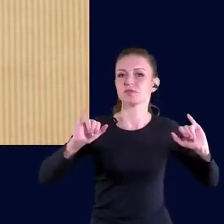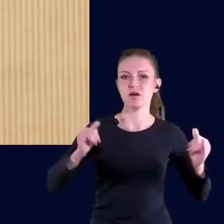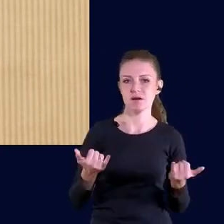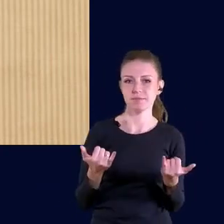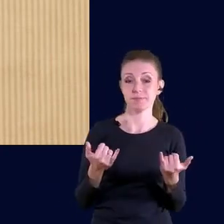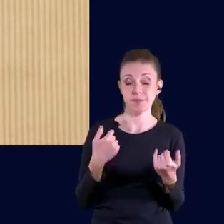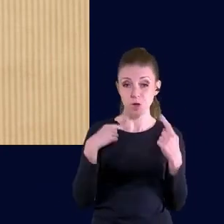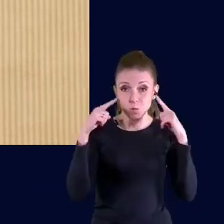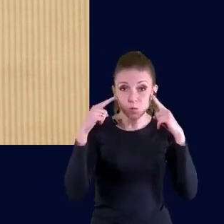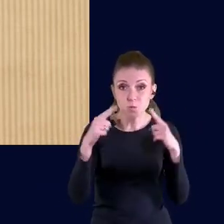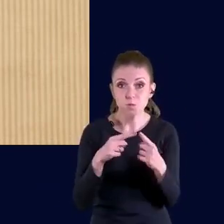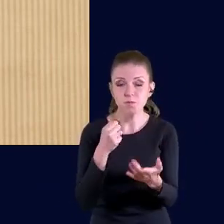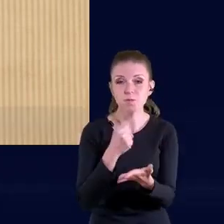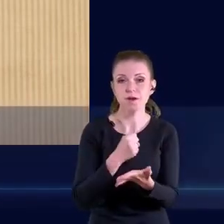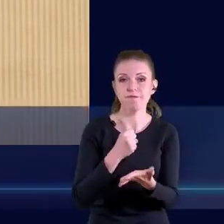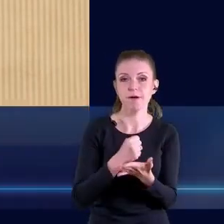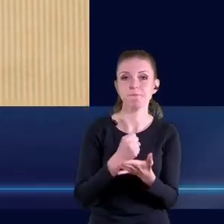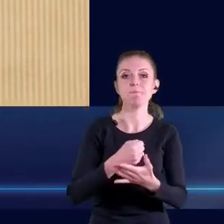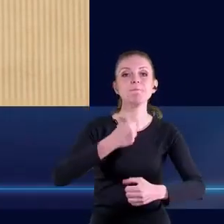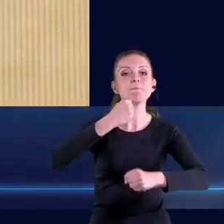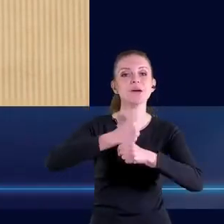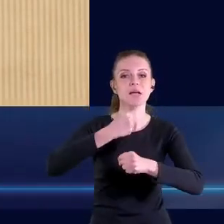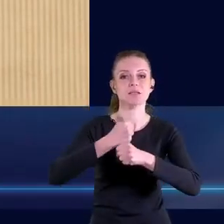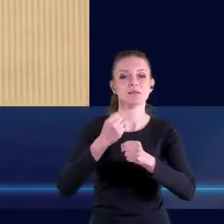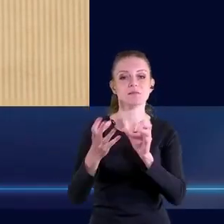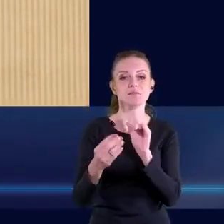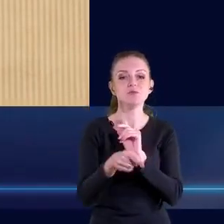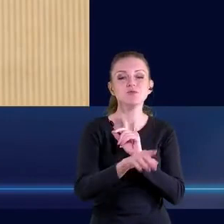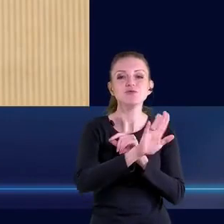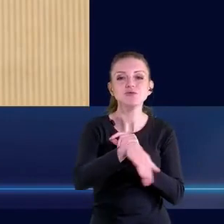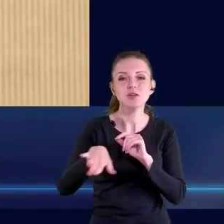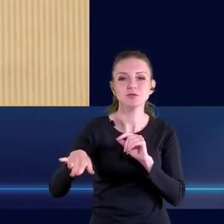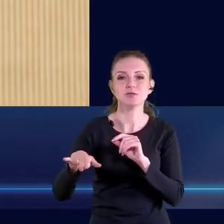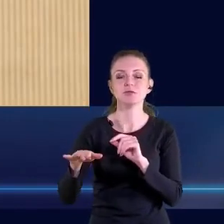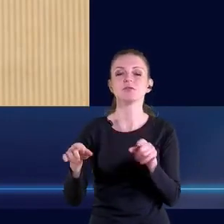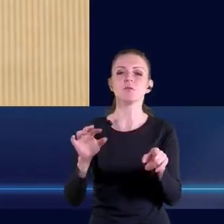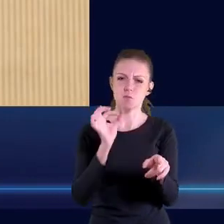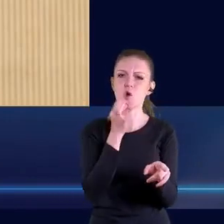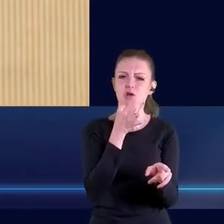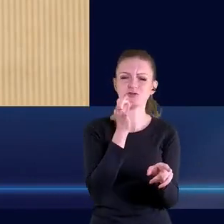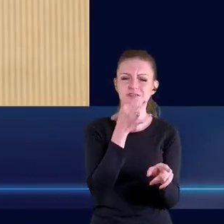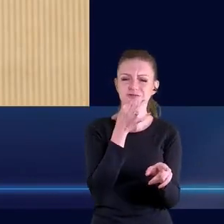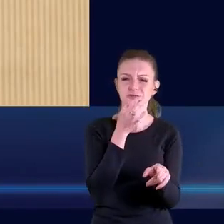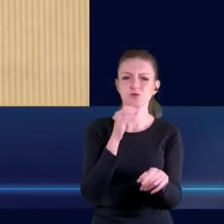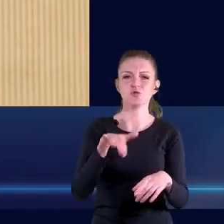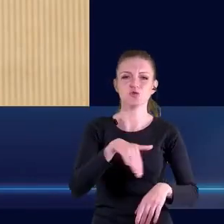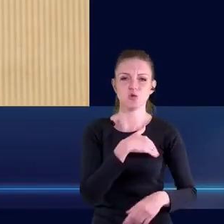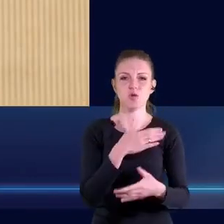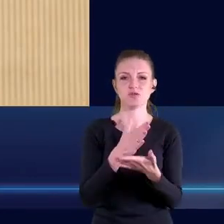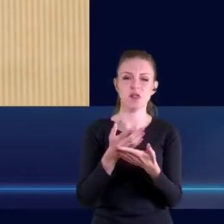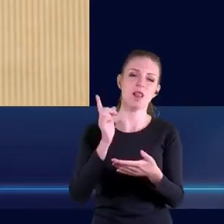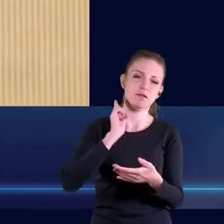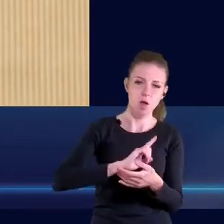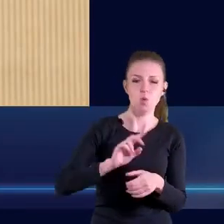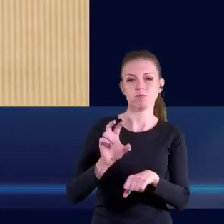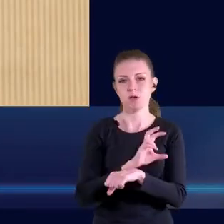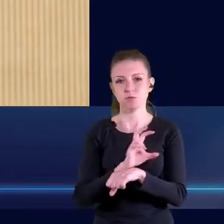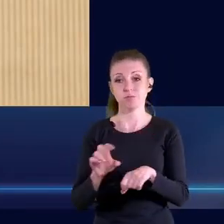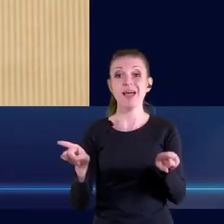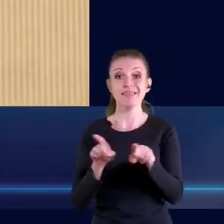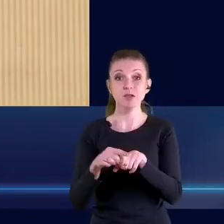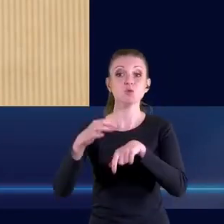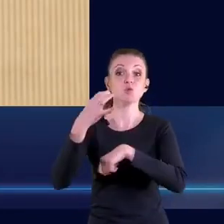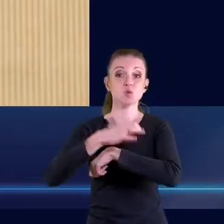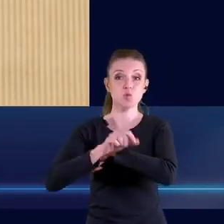przede wszystkim na tym aspekcie pracy z uczniami szkół średnich jak również Chciałbym wspomnieć o pracy ze studentami